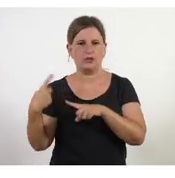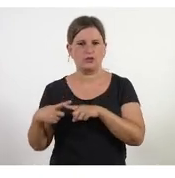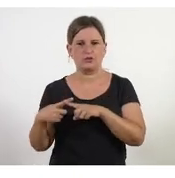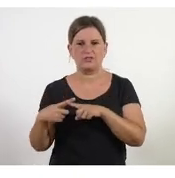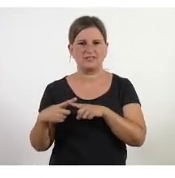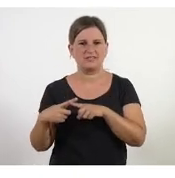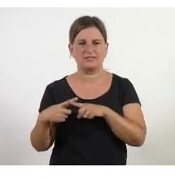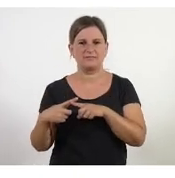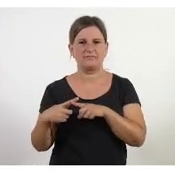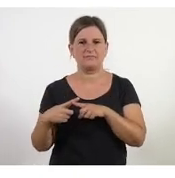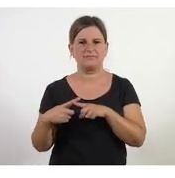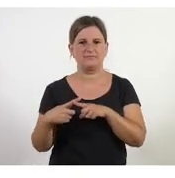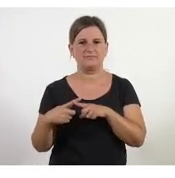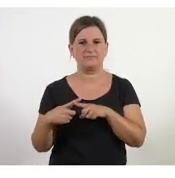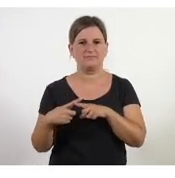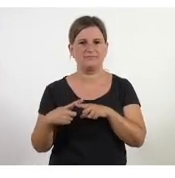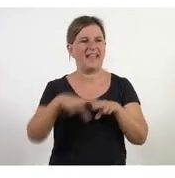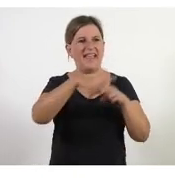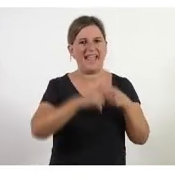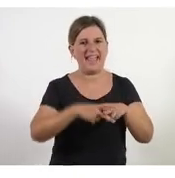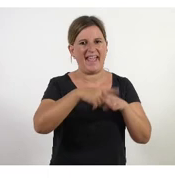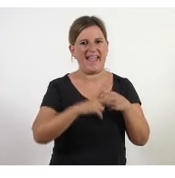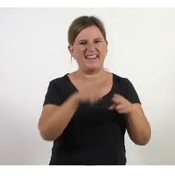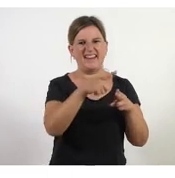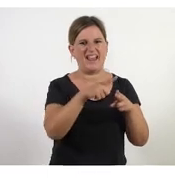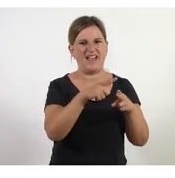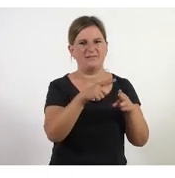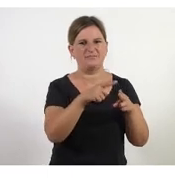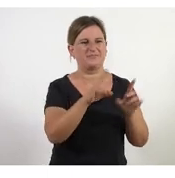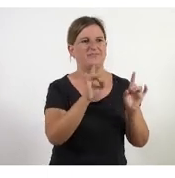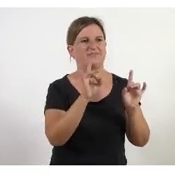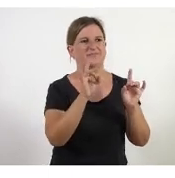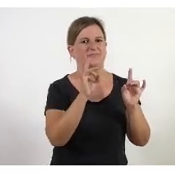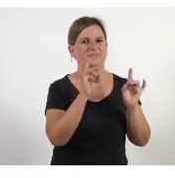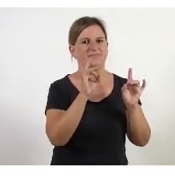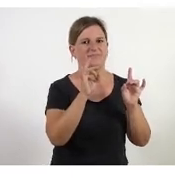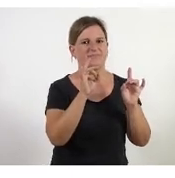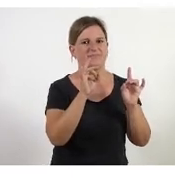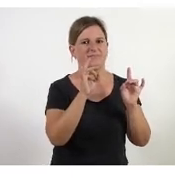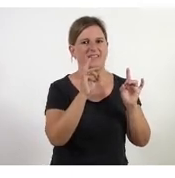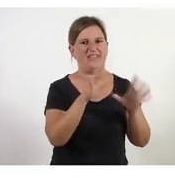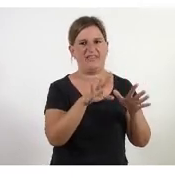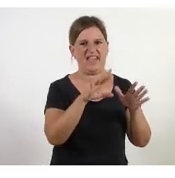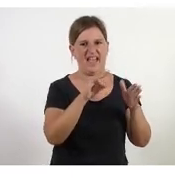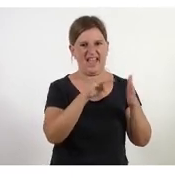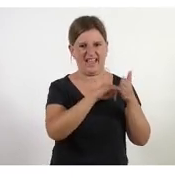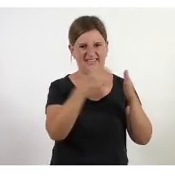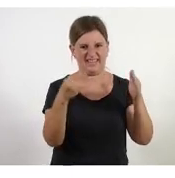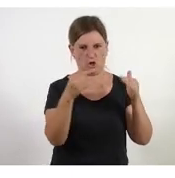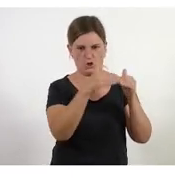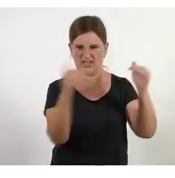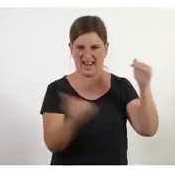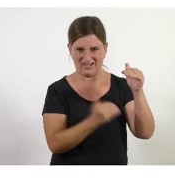un tipus de solucions, un tipus d'eines molt sensibles a la tecnologia que està per sota.